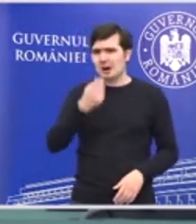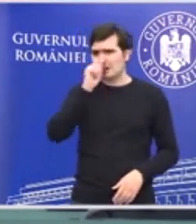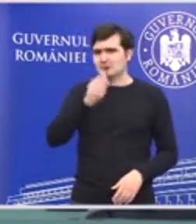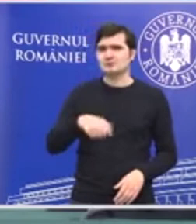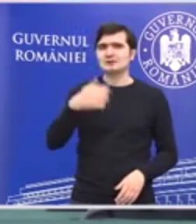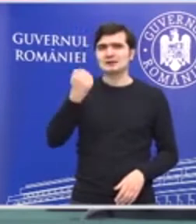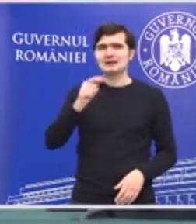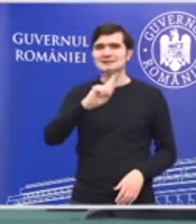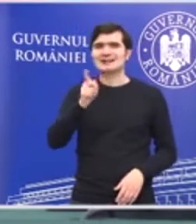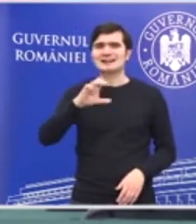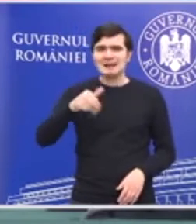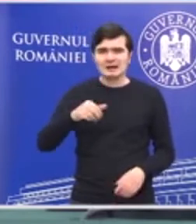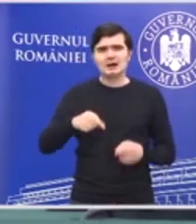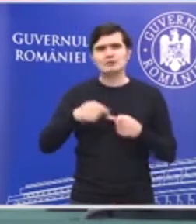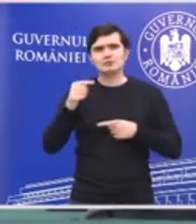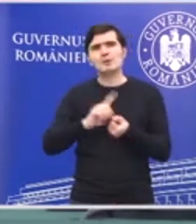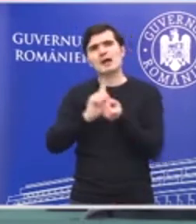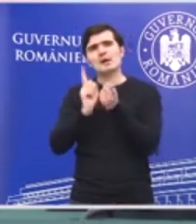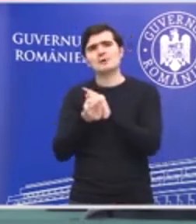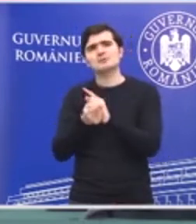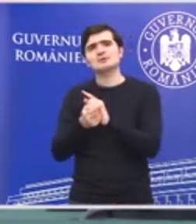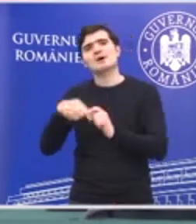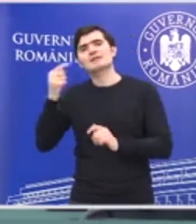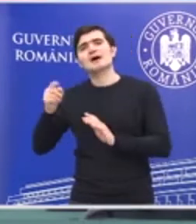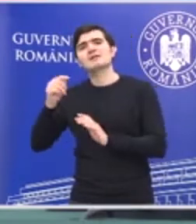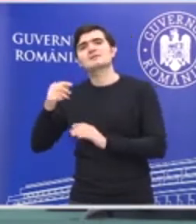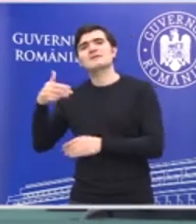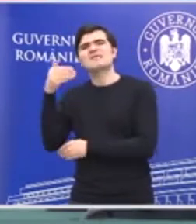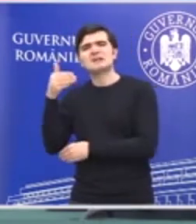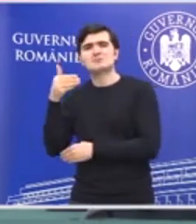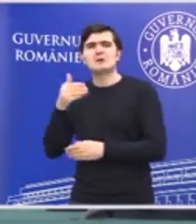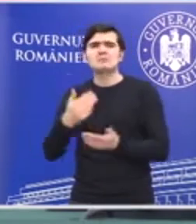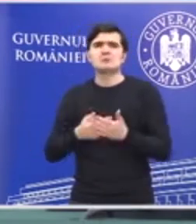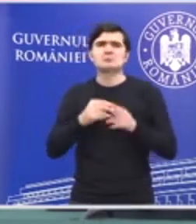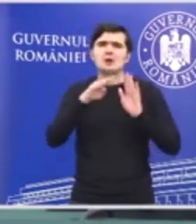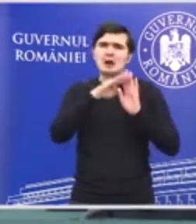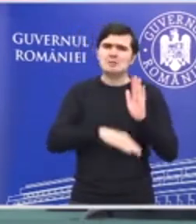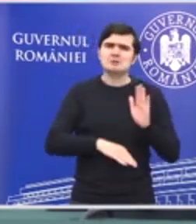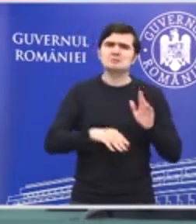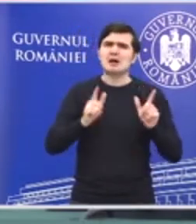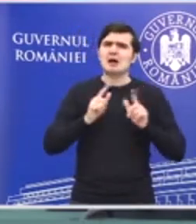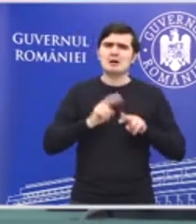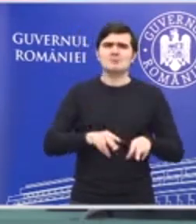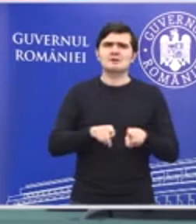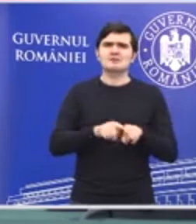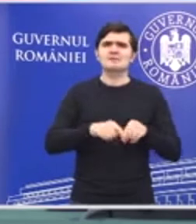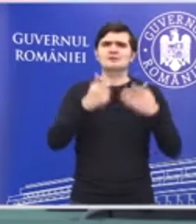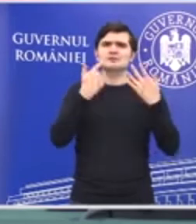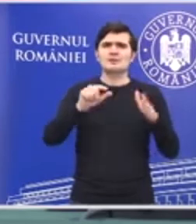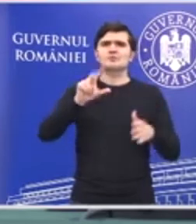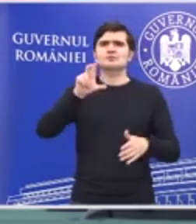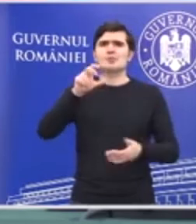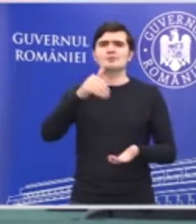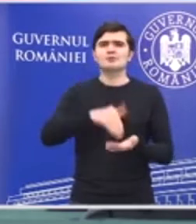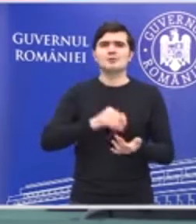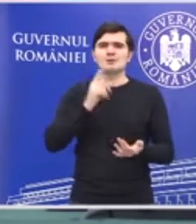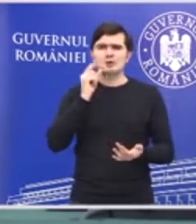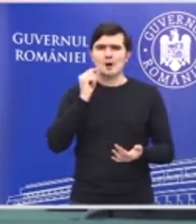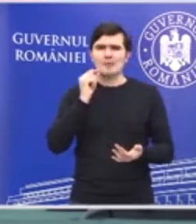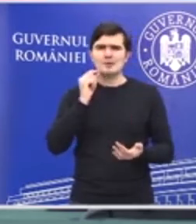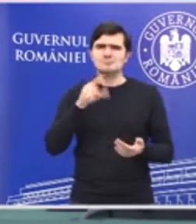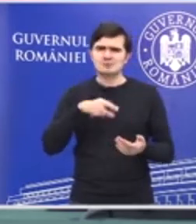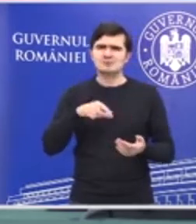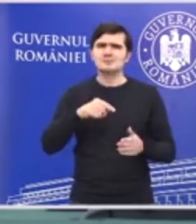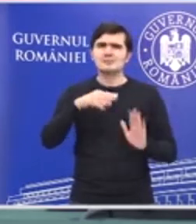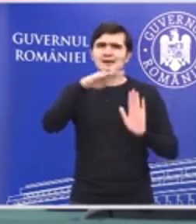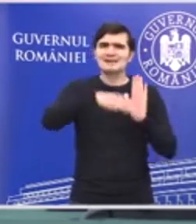lista este relativ constantă. Avem circa 780.000 de persoane care sunt în lista de așteptare, mai ales că știm